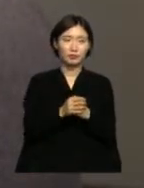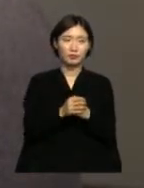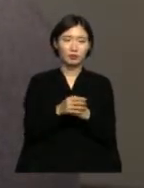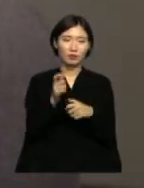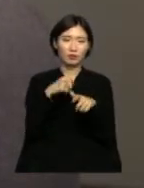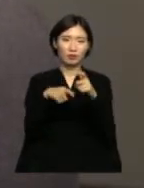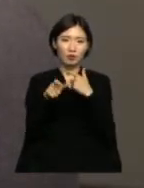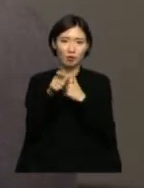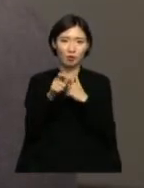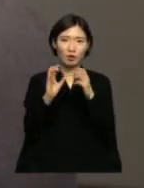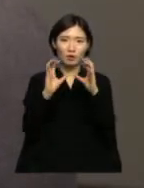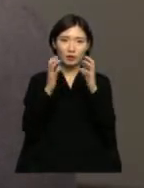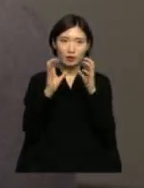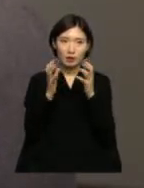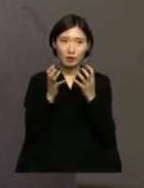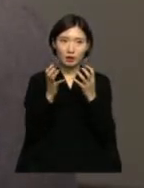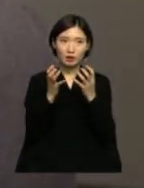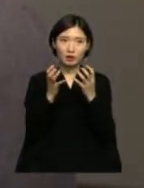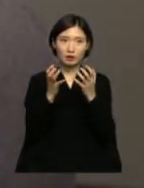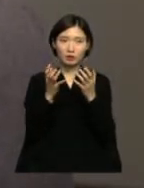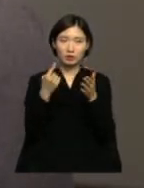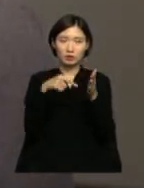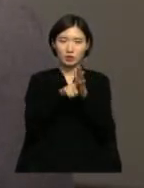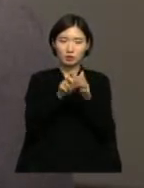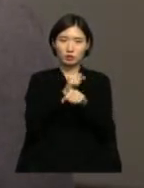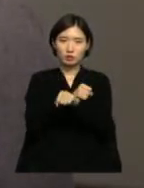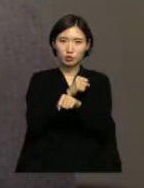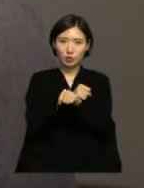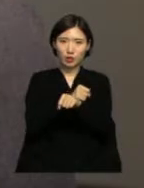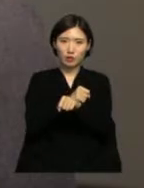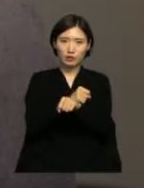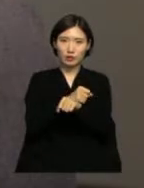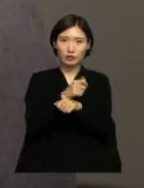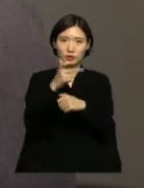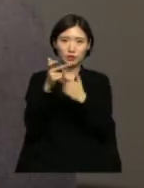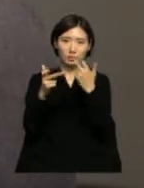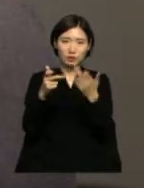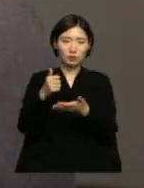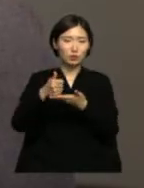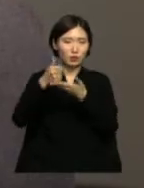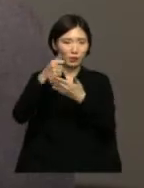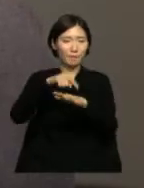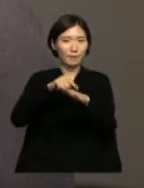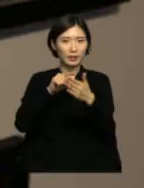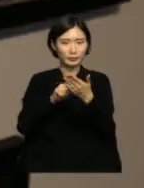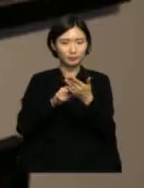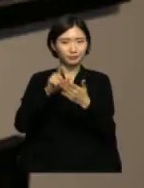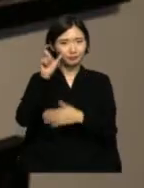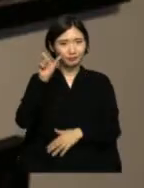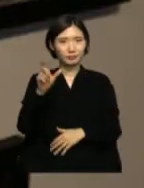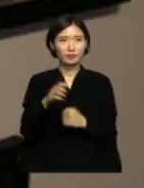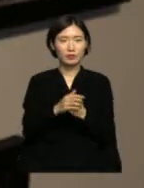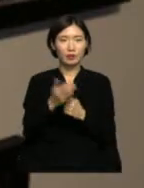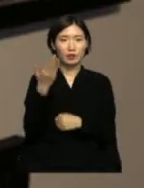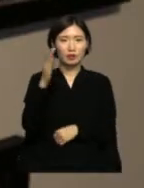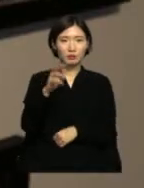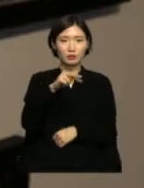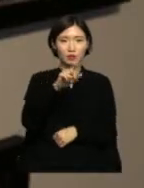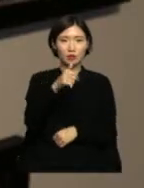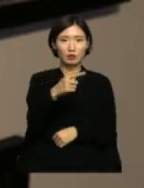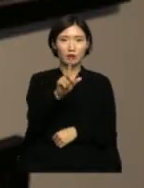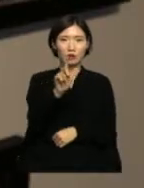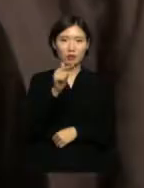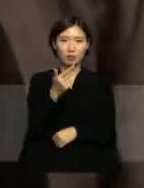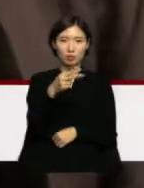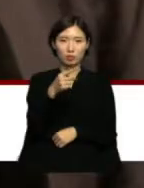더욱더 구국일념에 타는 그분들을 존경하는 마음이 간절합니다. 하지만 서간도로